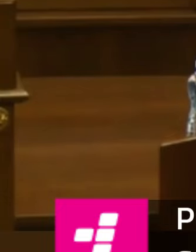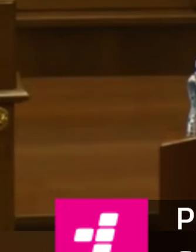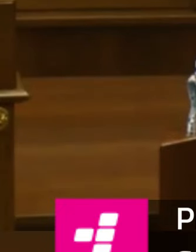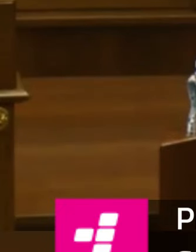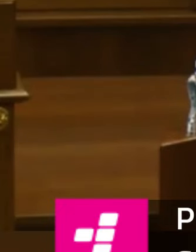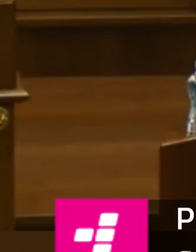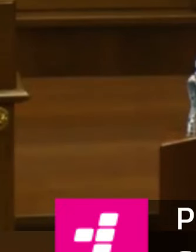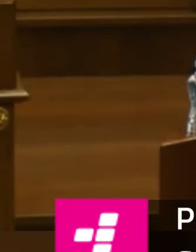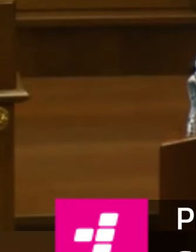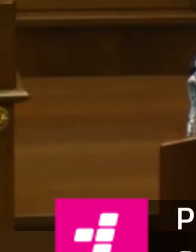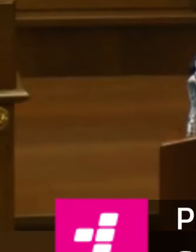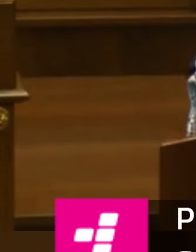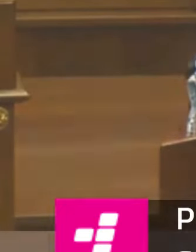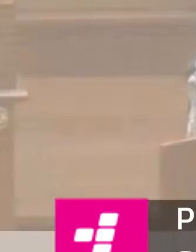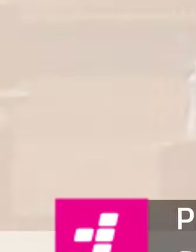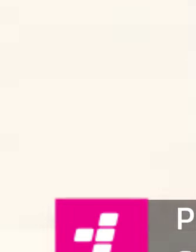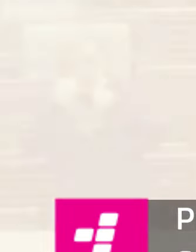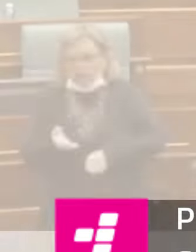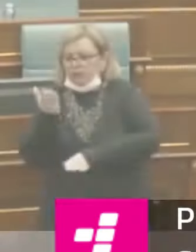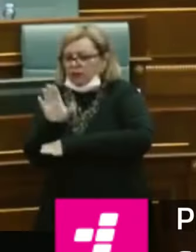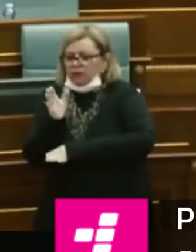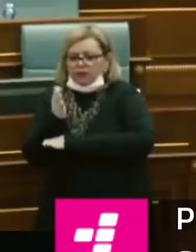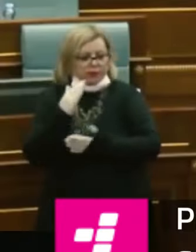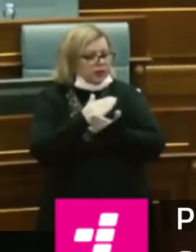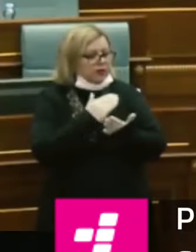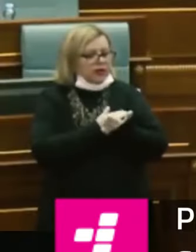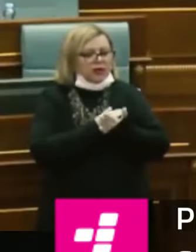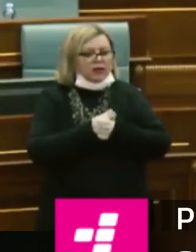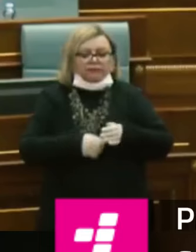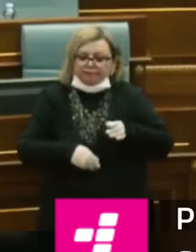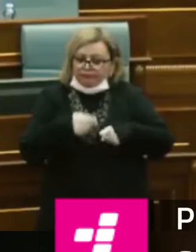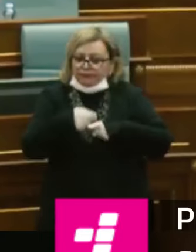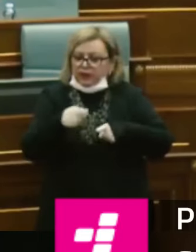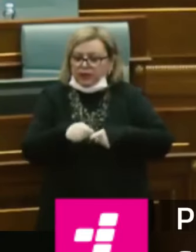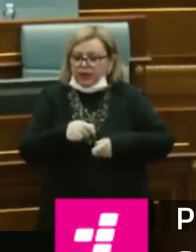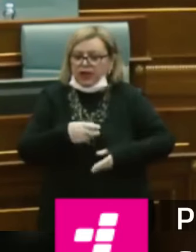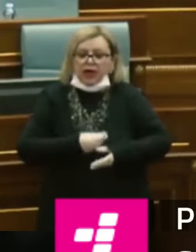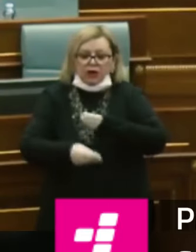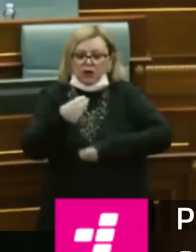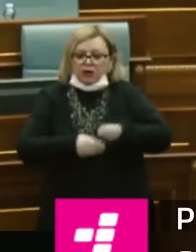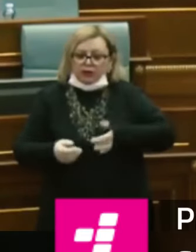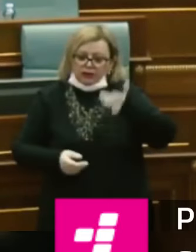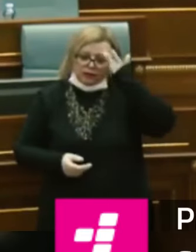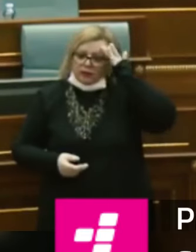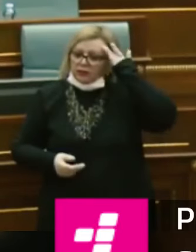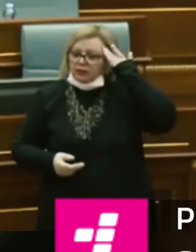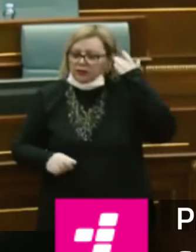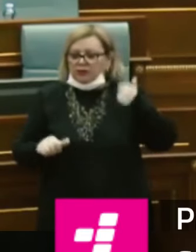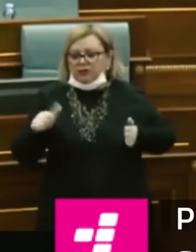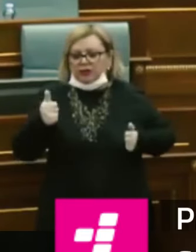proceset integruese në Aleancën Veratlantike. Programi për rimëkëmbje ekonomike do të përfshi në